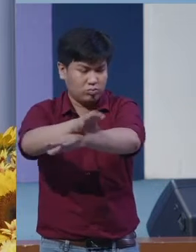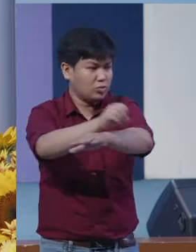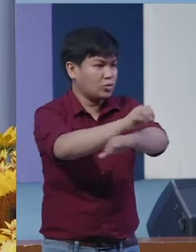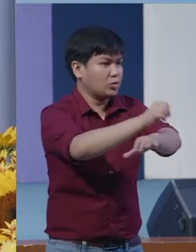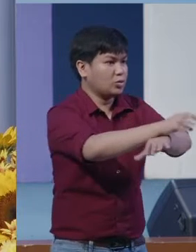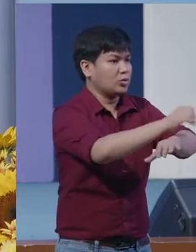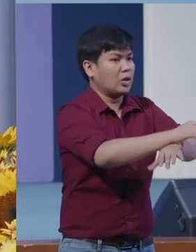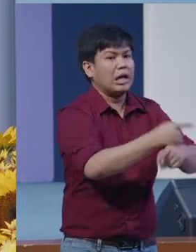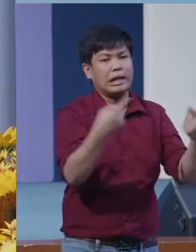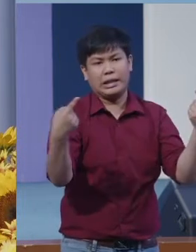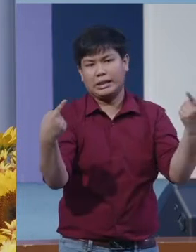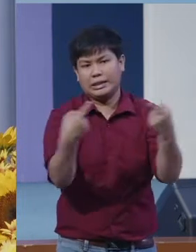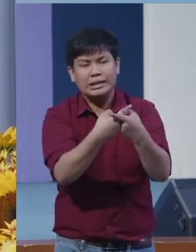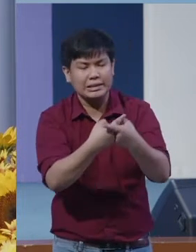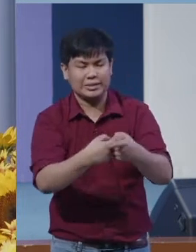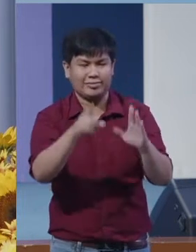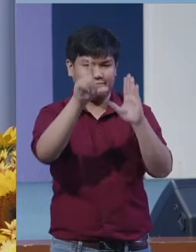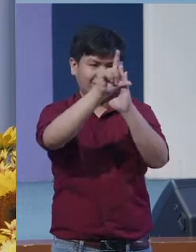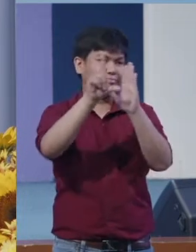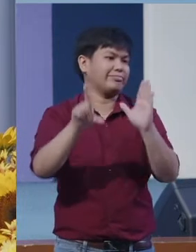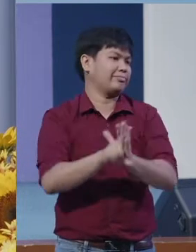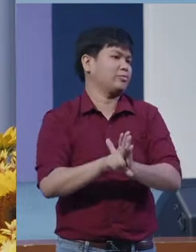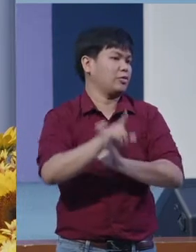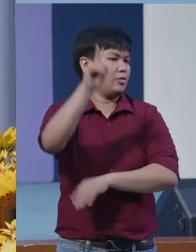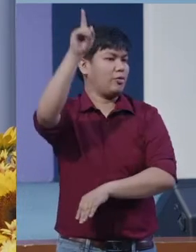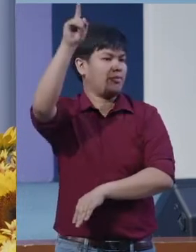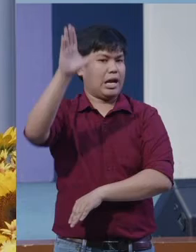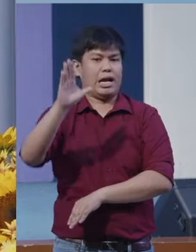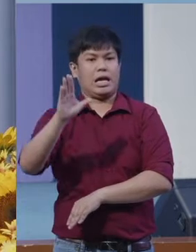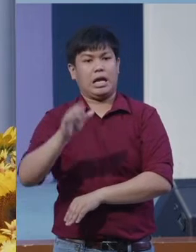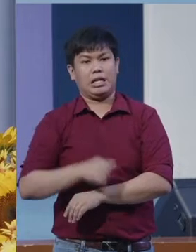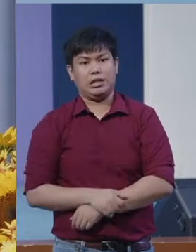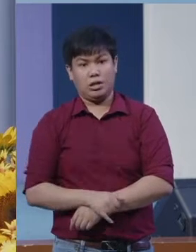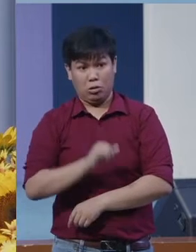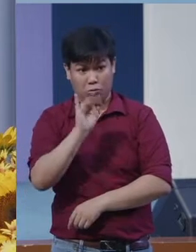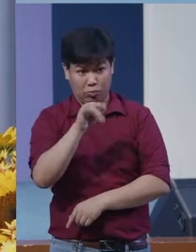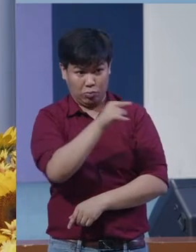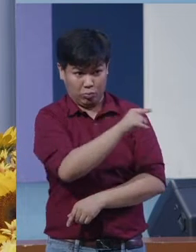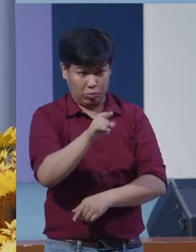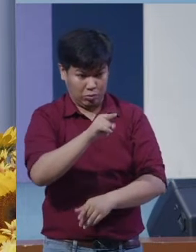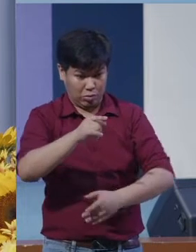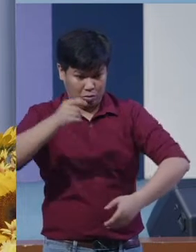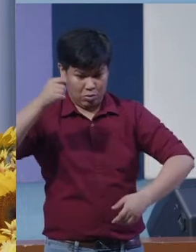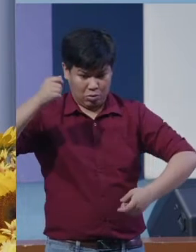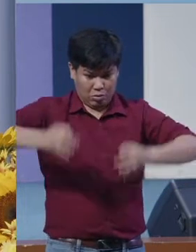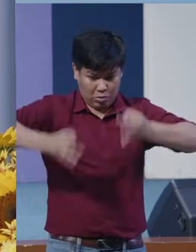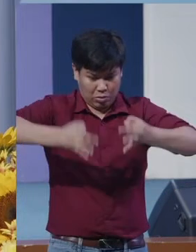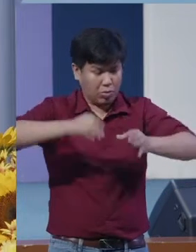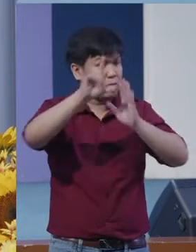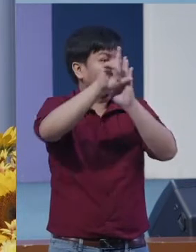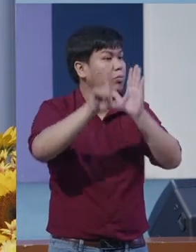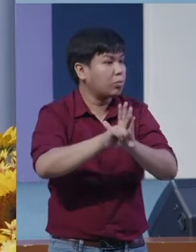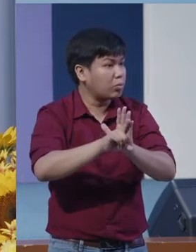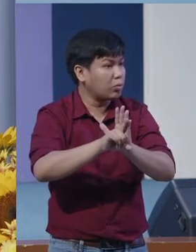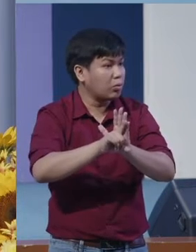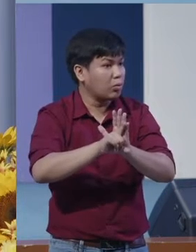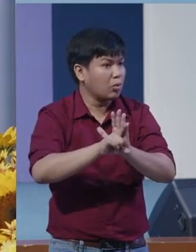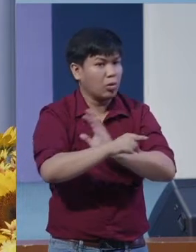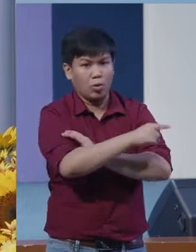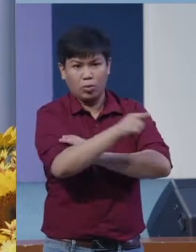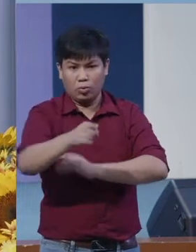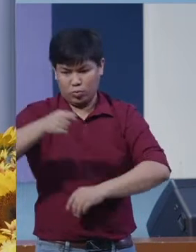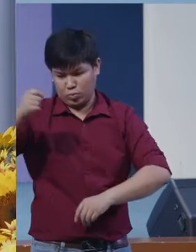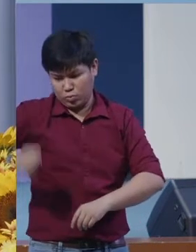and judges the law. But if you judge the law, you are not a doer of the law, but a judge.